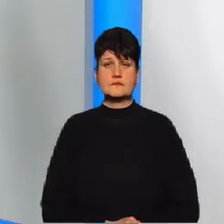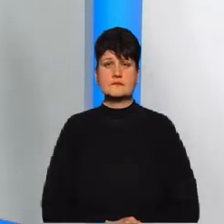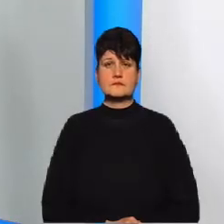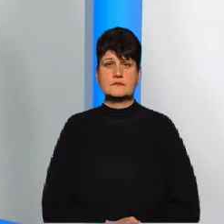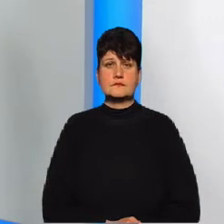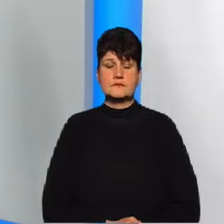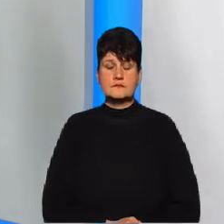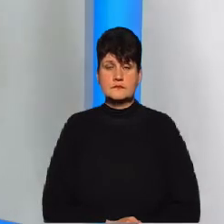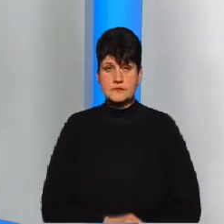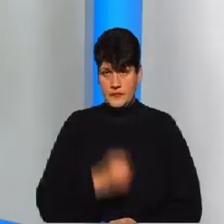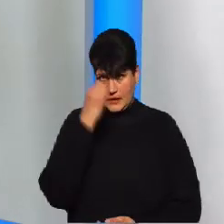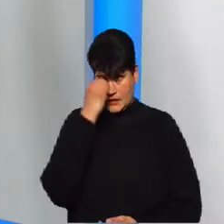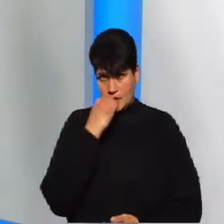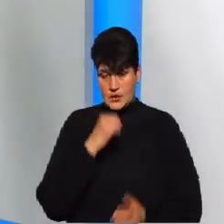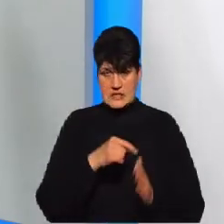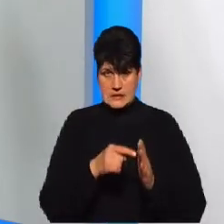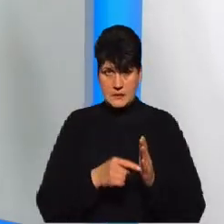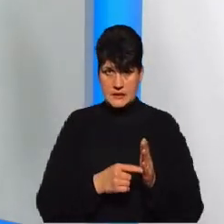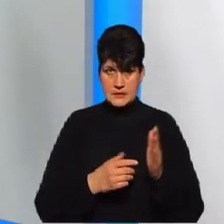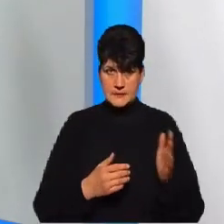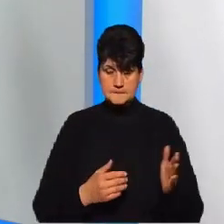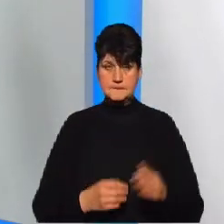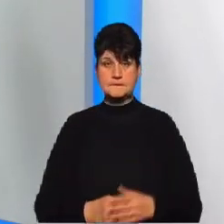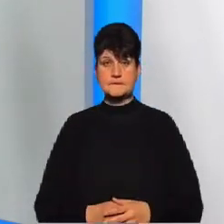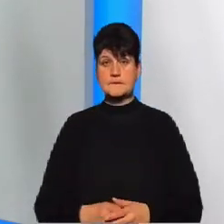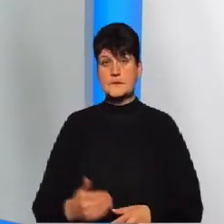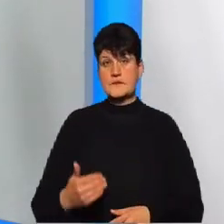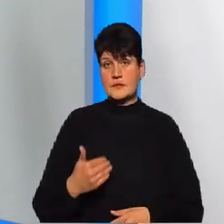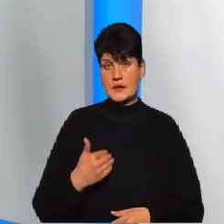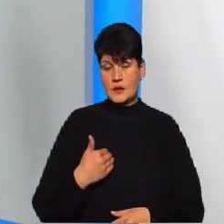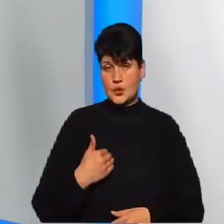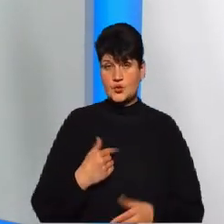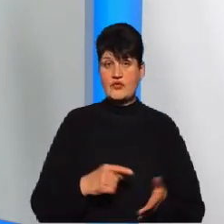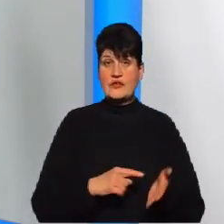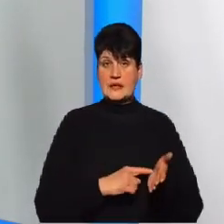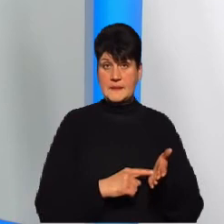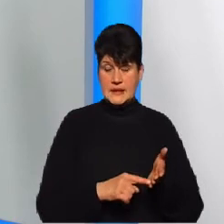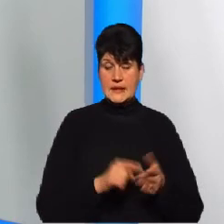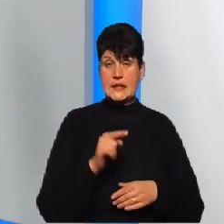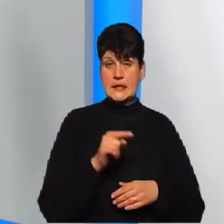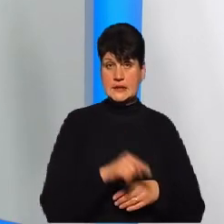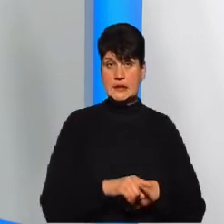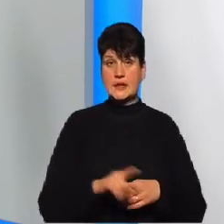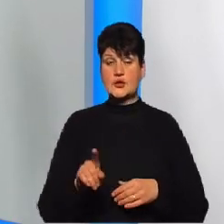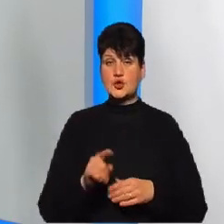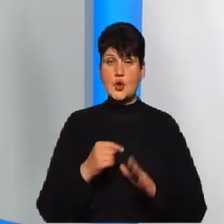Дякую за запитання. Хочу відмітити те, що питання